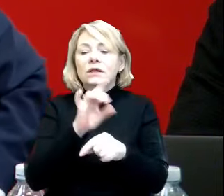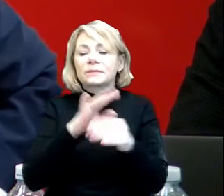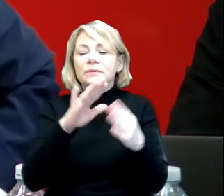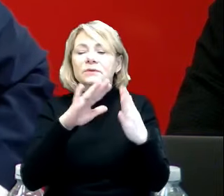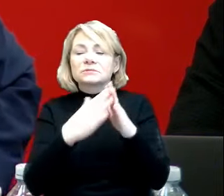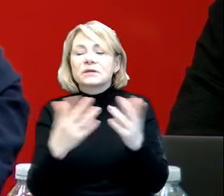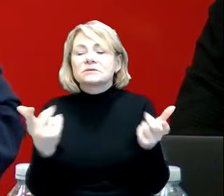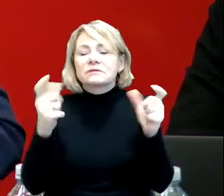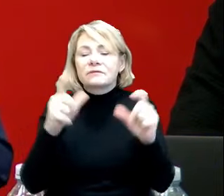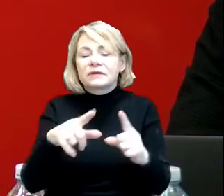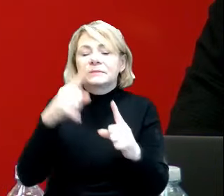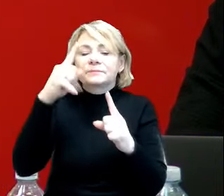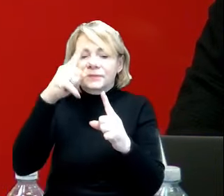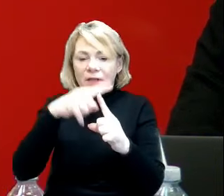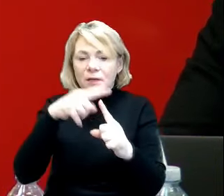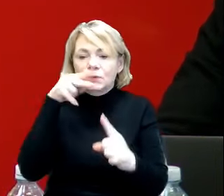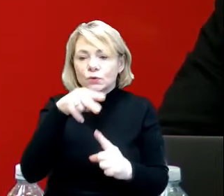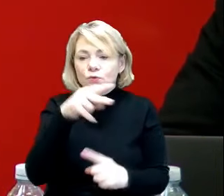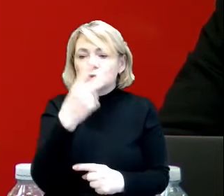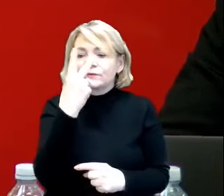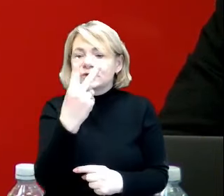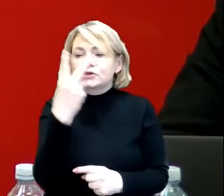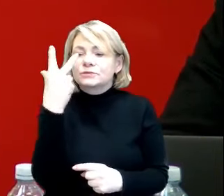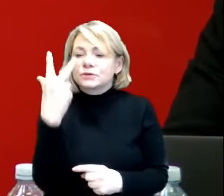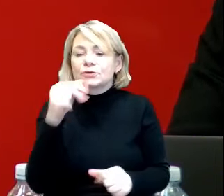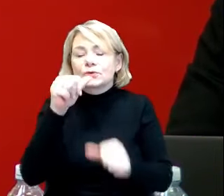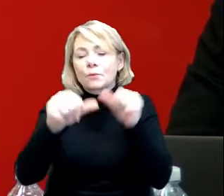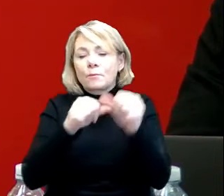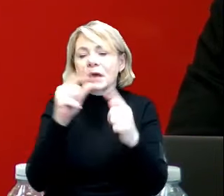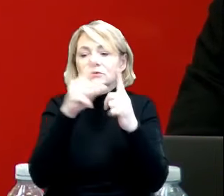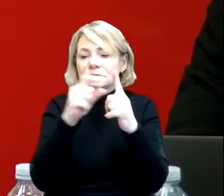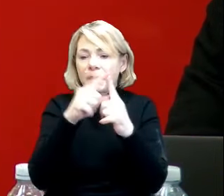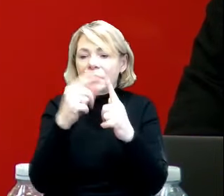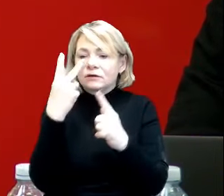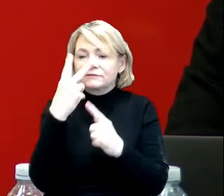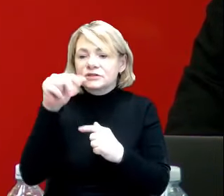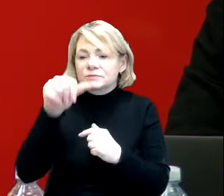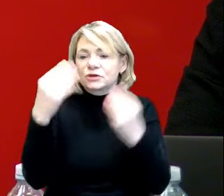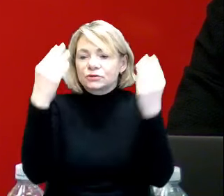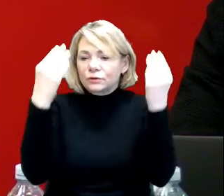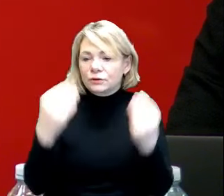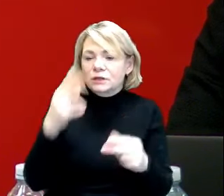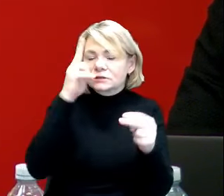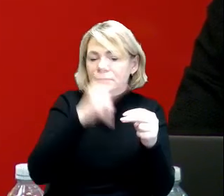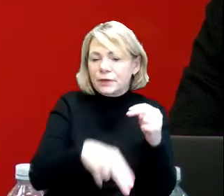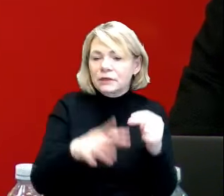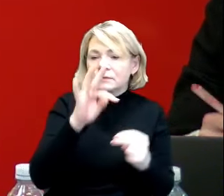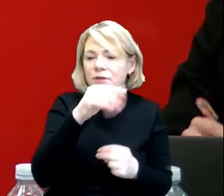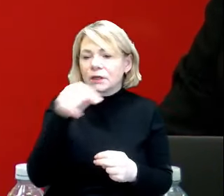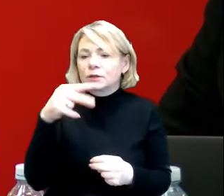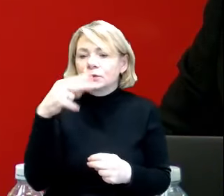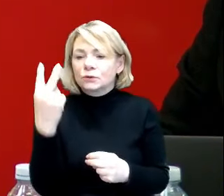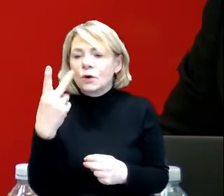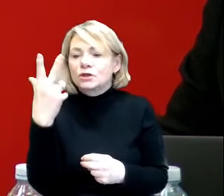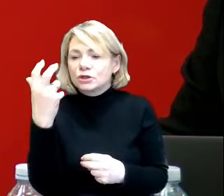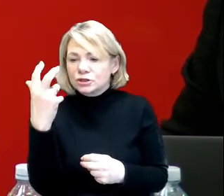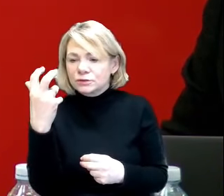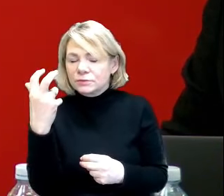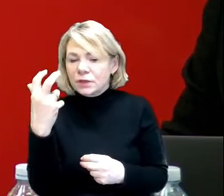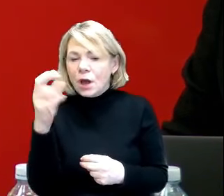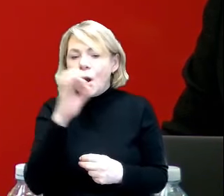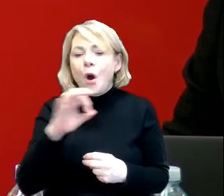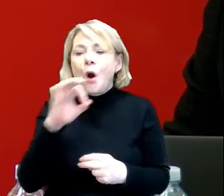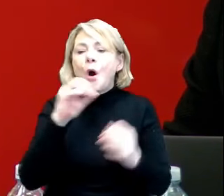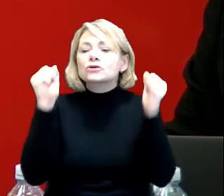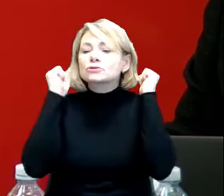tarybos 2023 metų spalio 26 dios sprendimo numeris t2 brys 300 dėl sporto